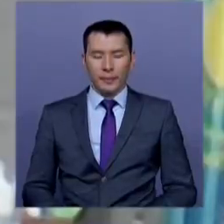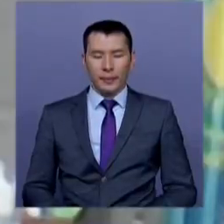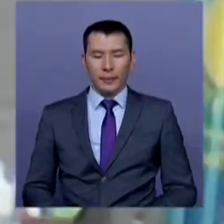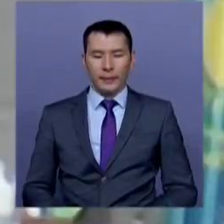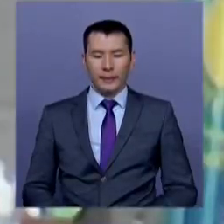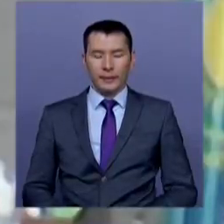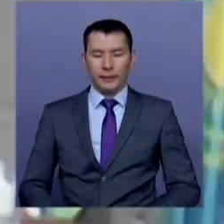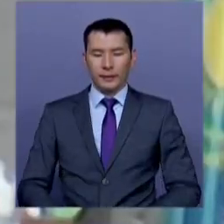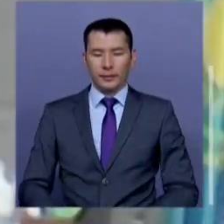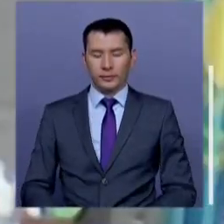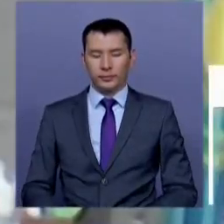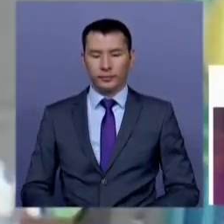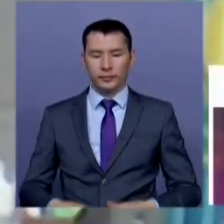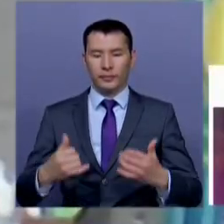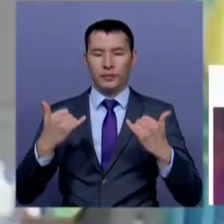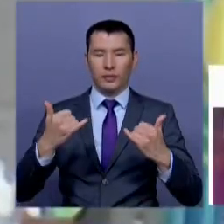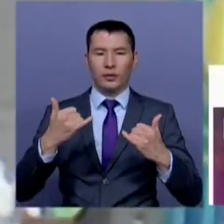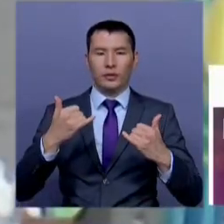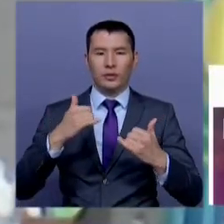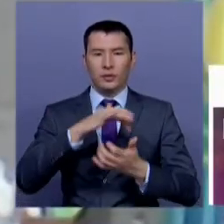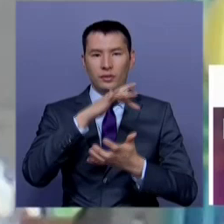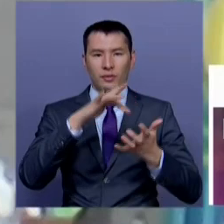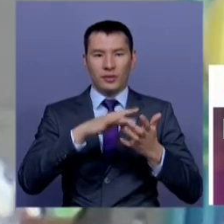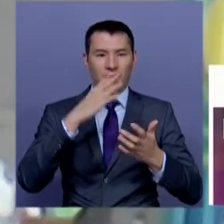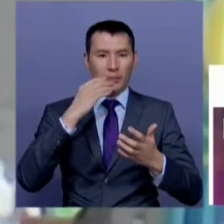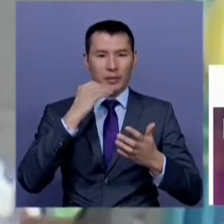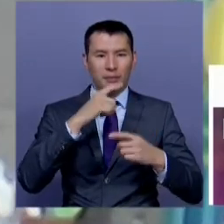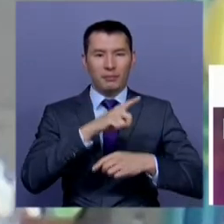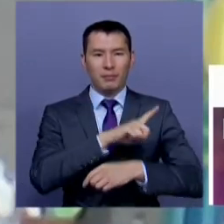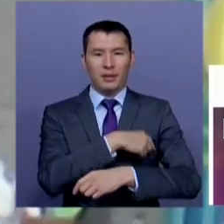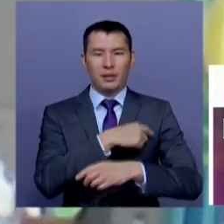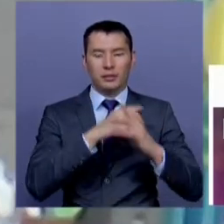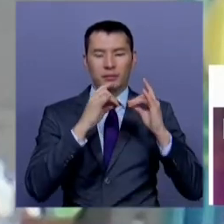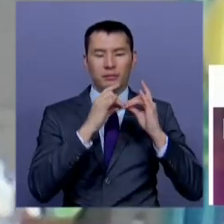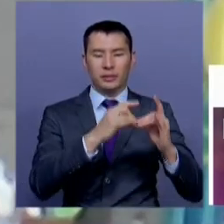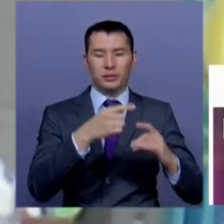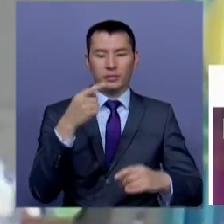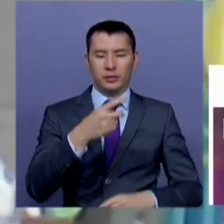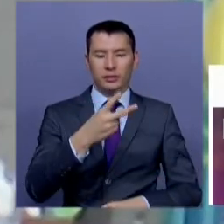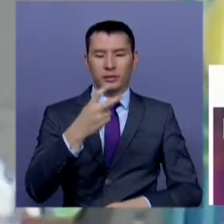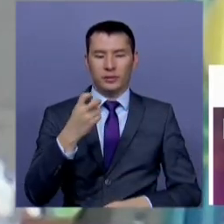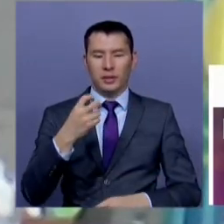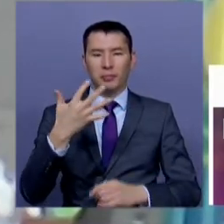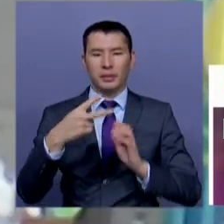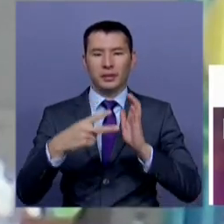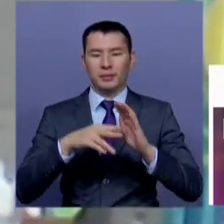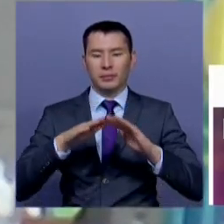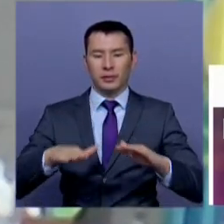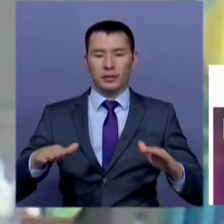Всего в инфекционных стационарах находится 1226 человек, из них 57 детей. Среди всех